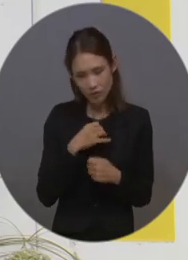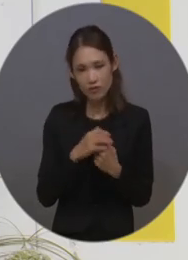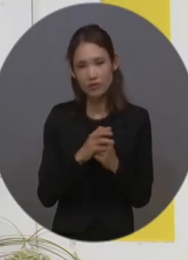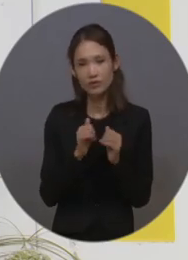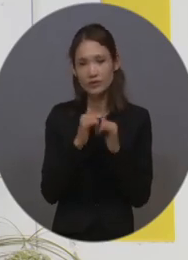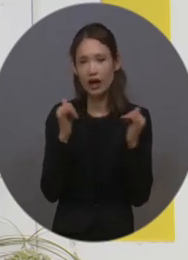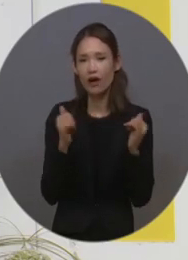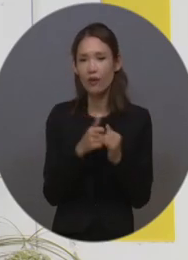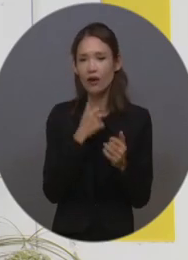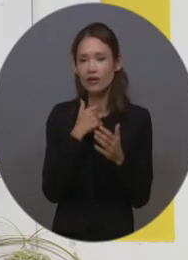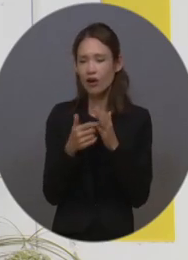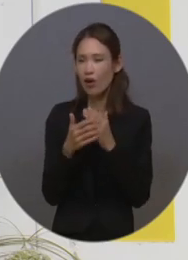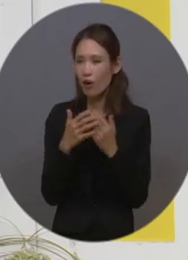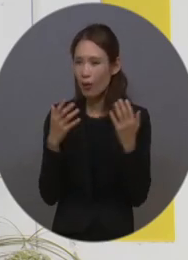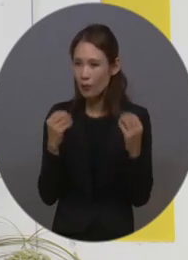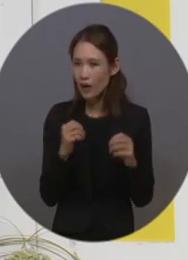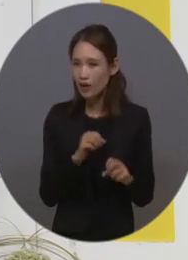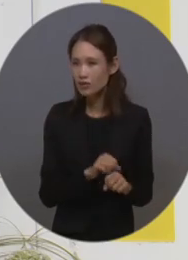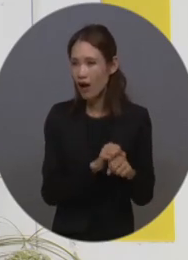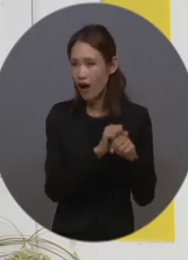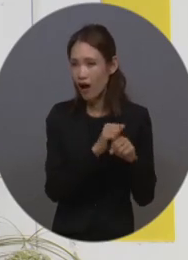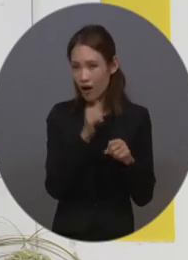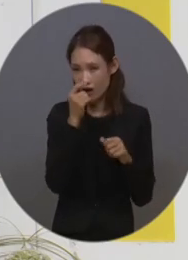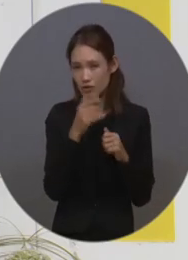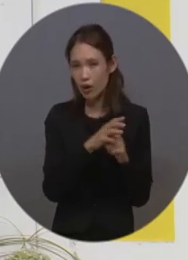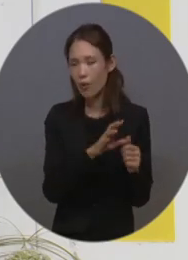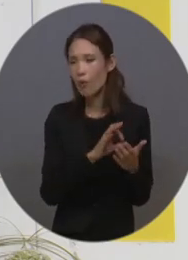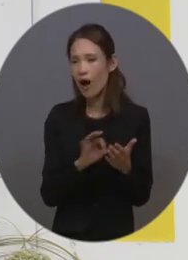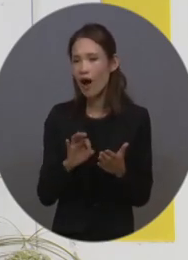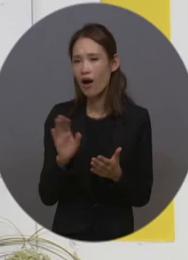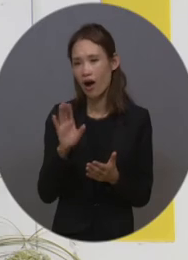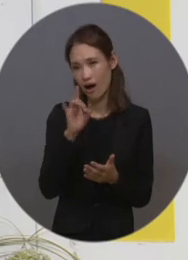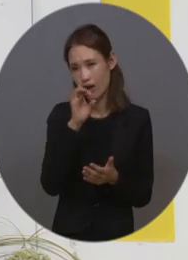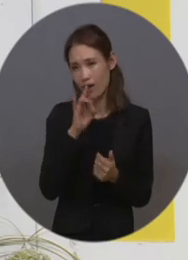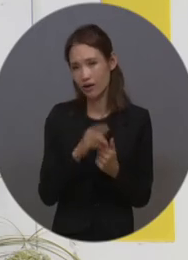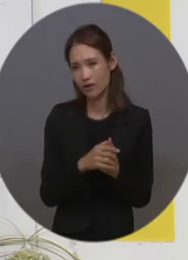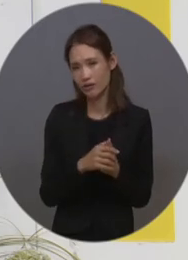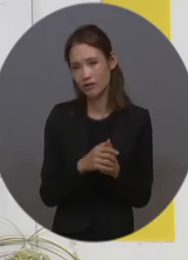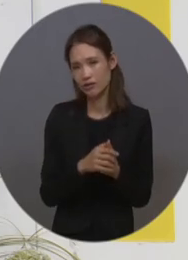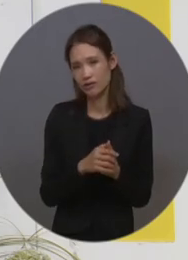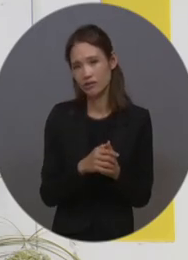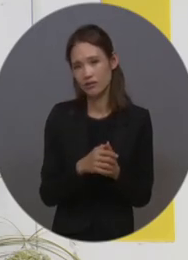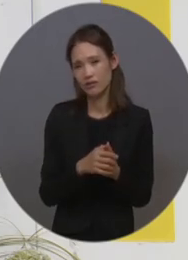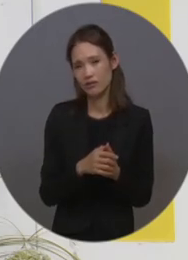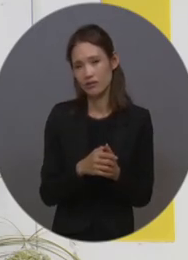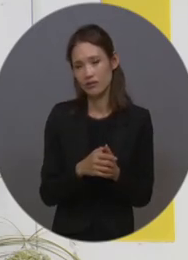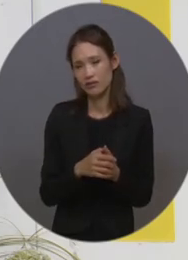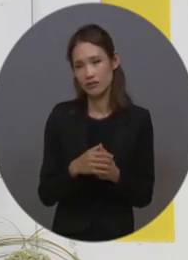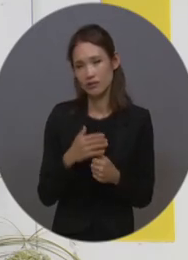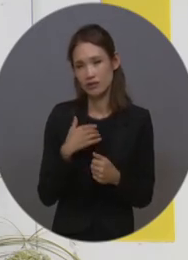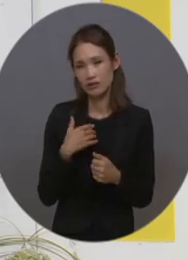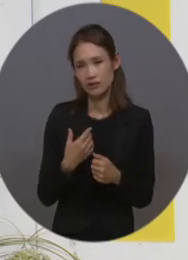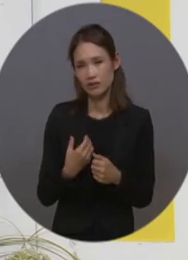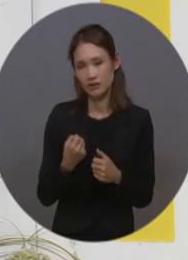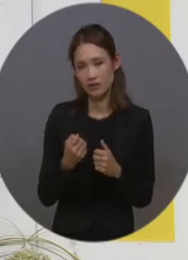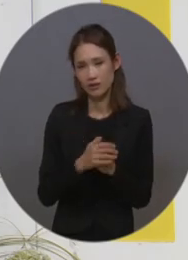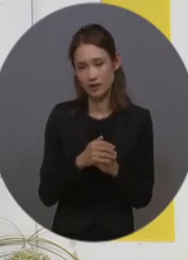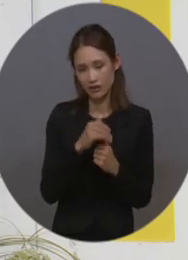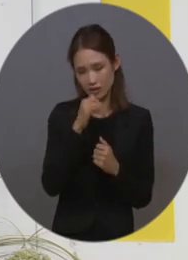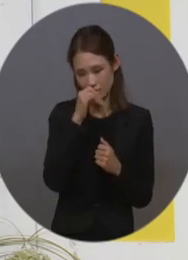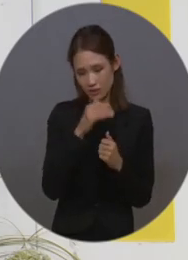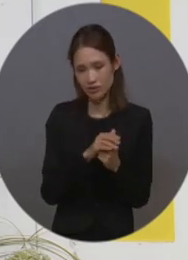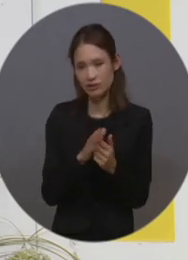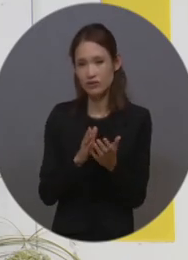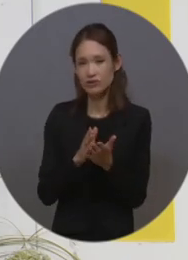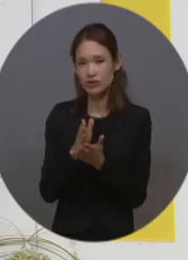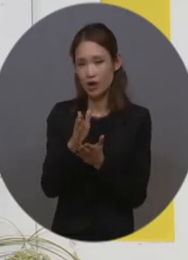많은 경험을 쌓는데 그 네. 경험을 내가 지금 활용하기도 어렵고 네. 또 그다음에 이런 그 내가